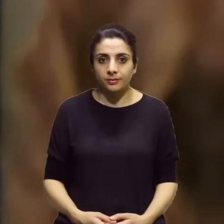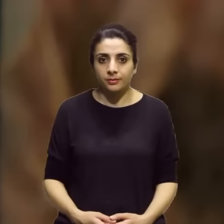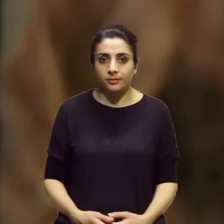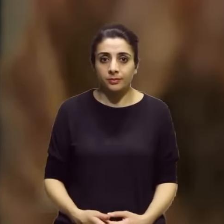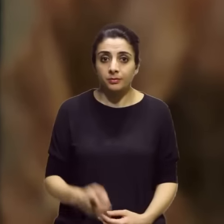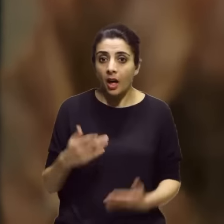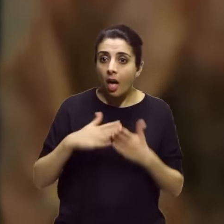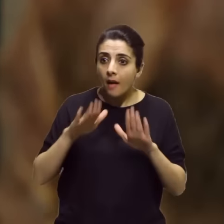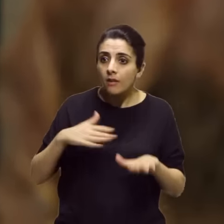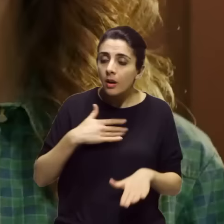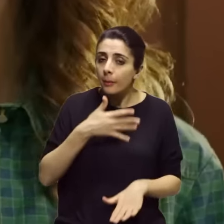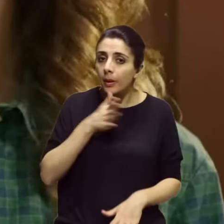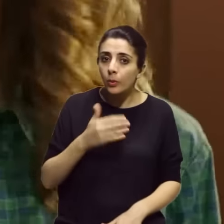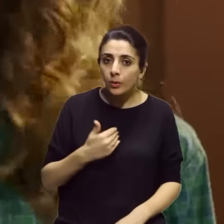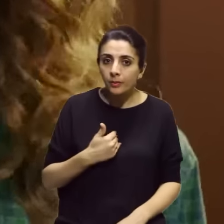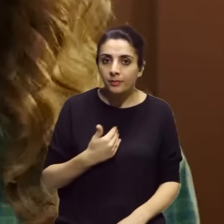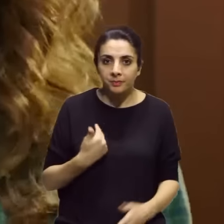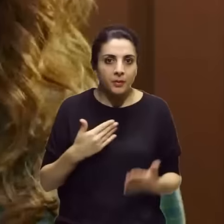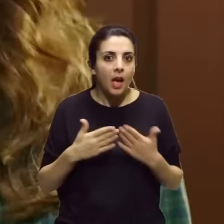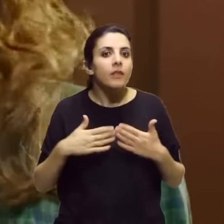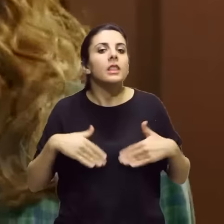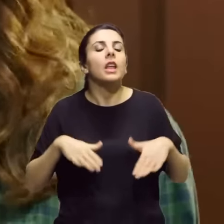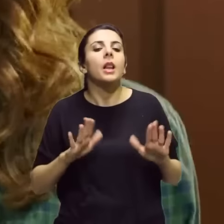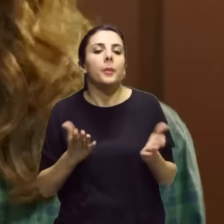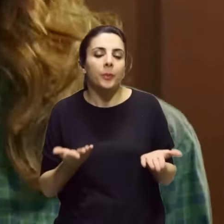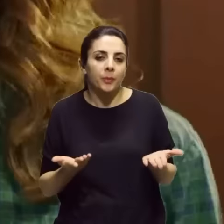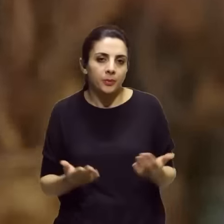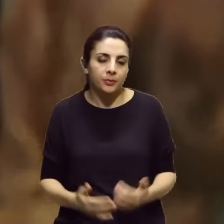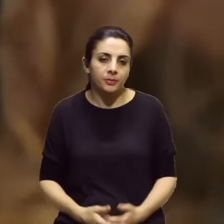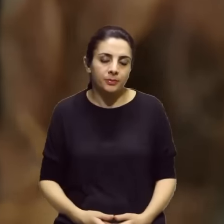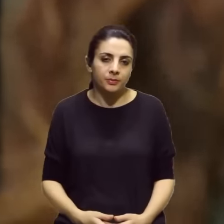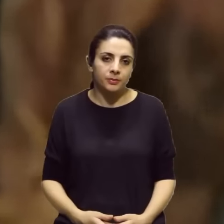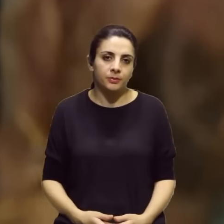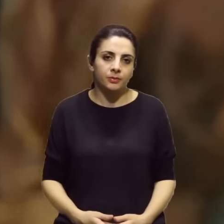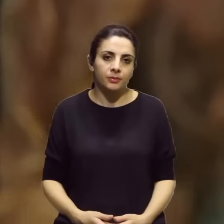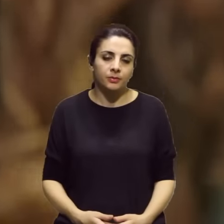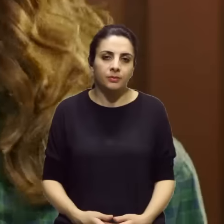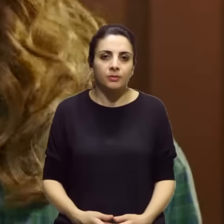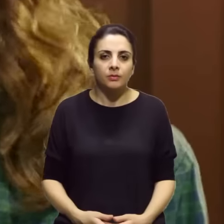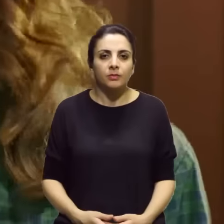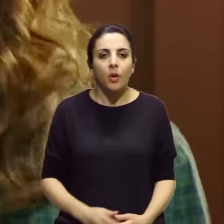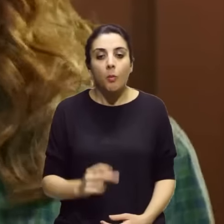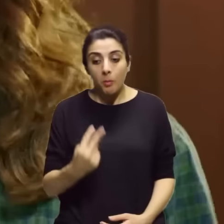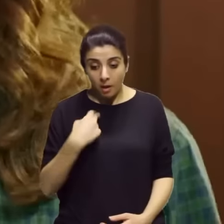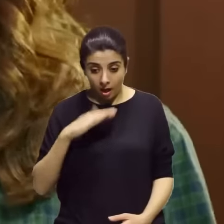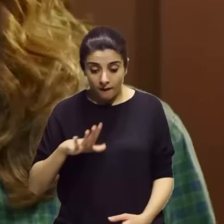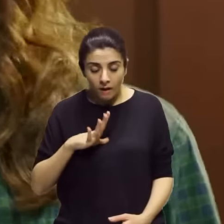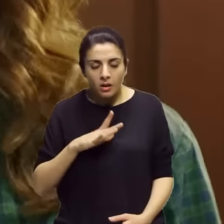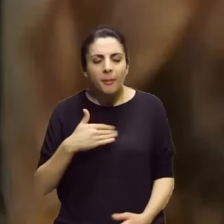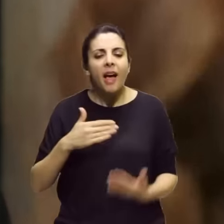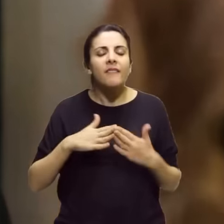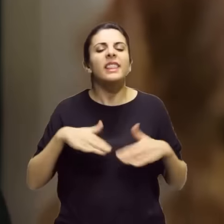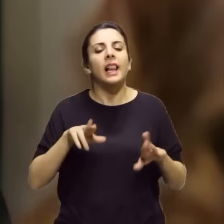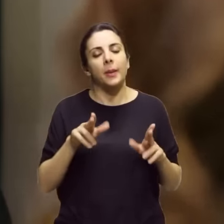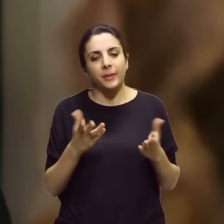Ben senin evde olduğunu bilmiyordum. Evde değilim ki zaten. Yani öyle göründüğüne bakma, değilim